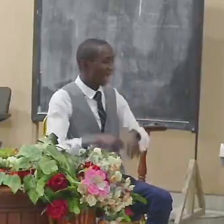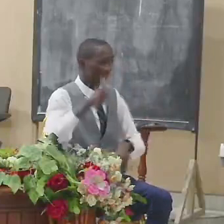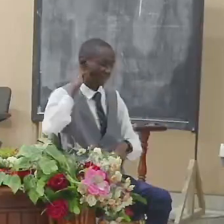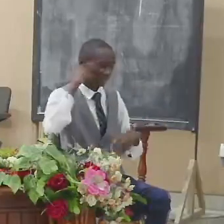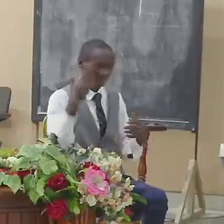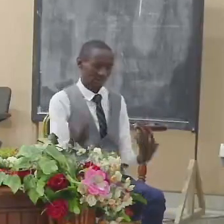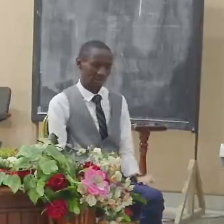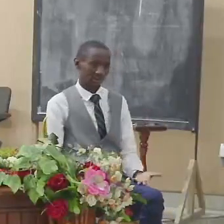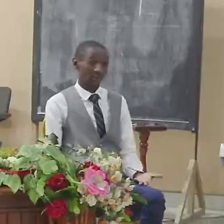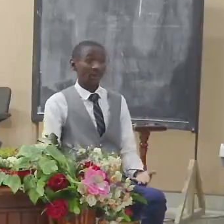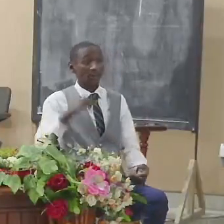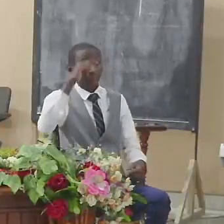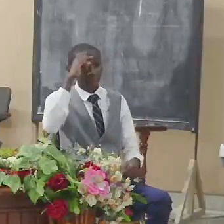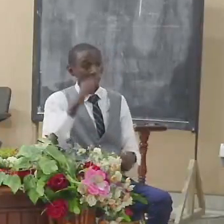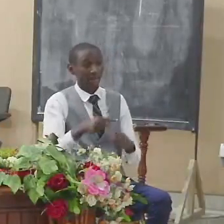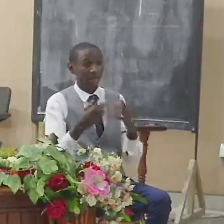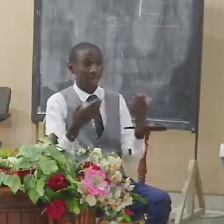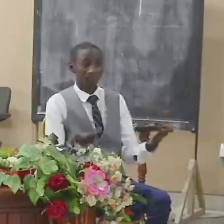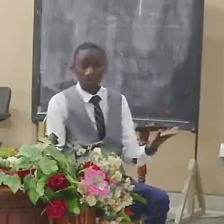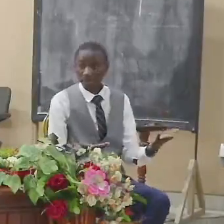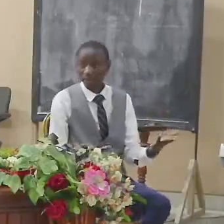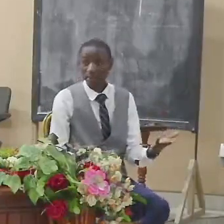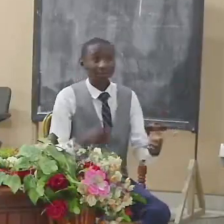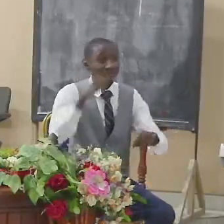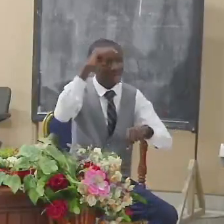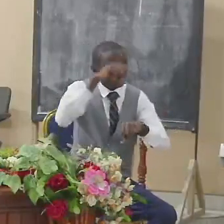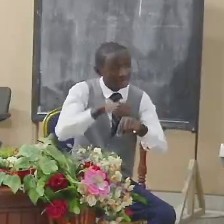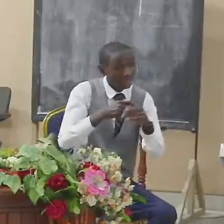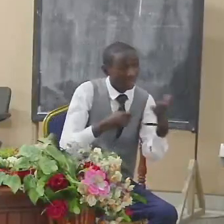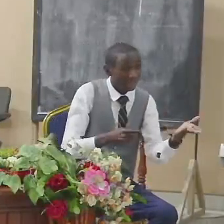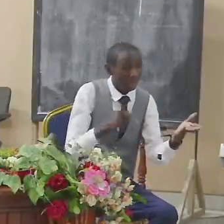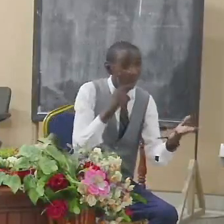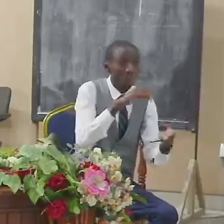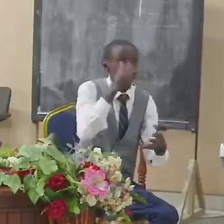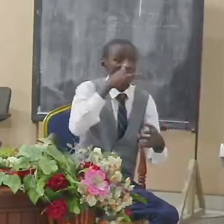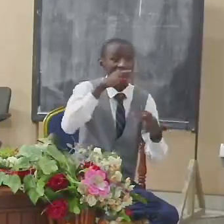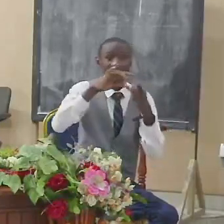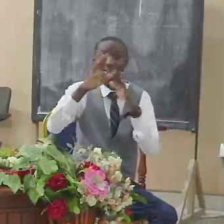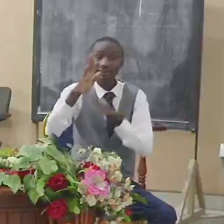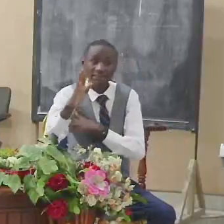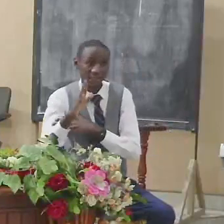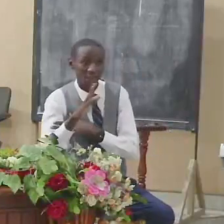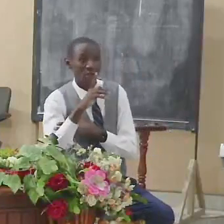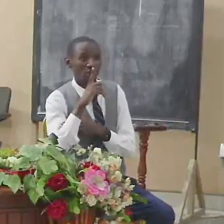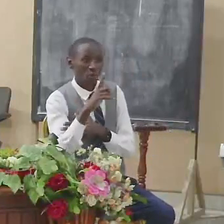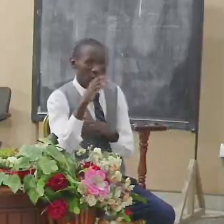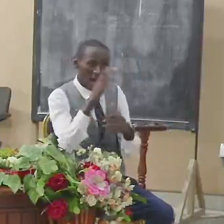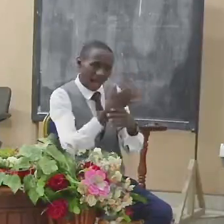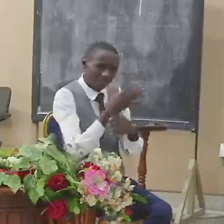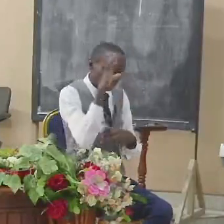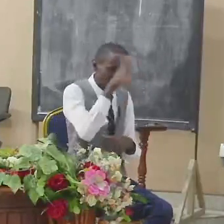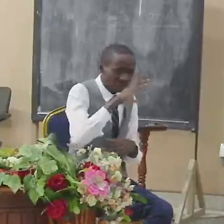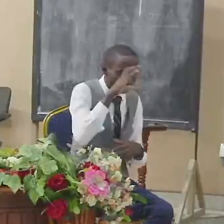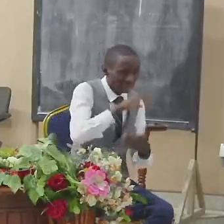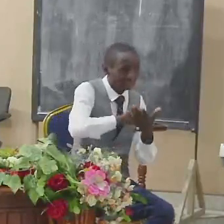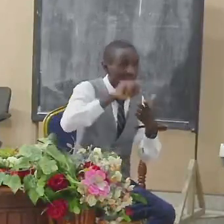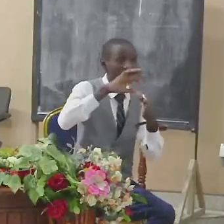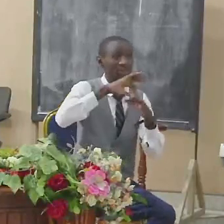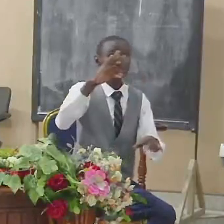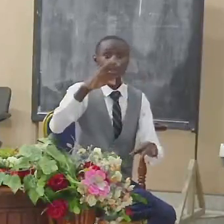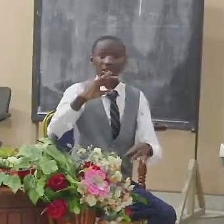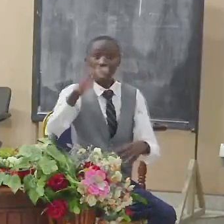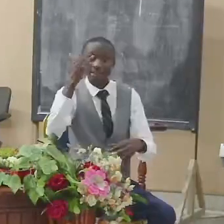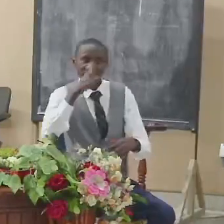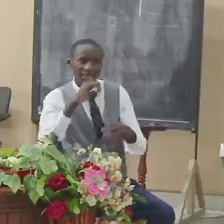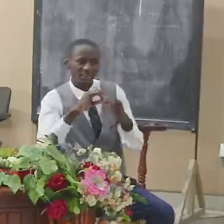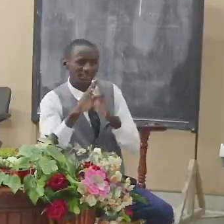nakatala. Frère. Ndugu. En ce moment. Moi iwa. Les enfants de Dieu. Watoto wa Mungu. Biko wanatafuta Roho Mtakatifu. Ils sont en